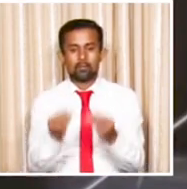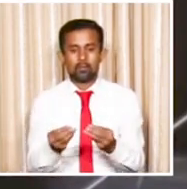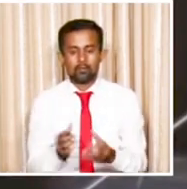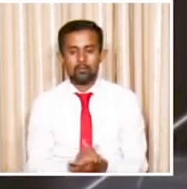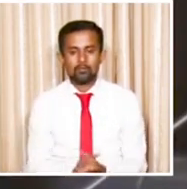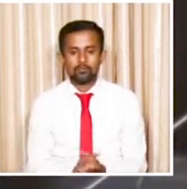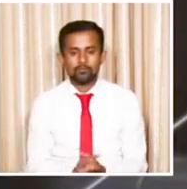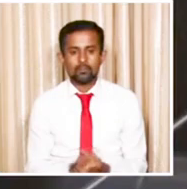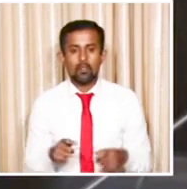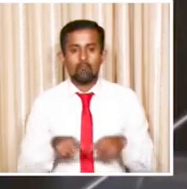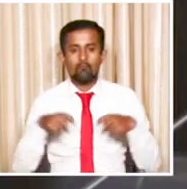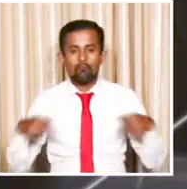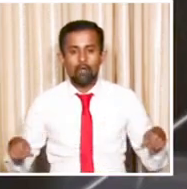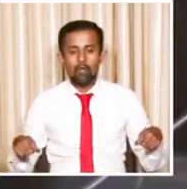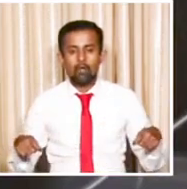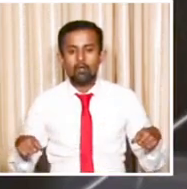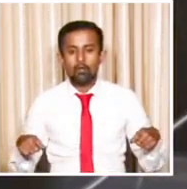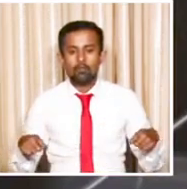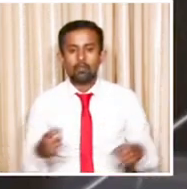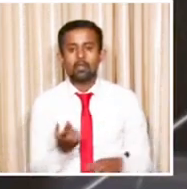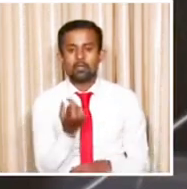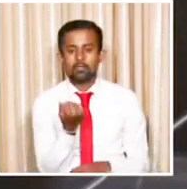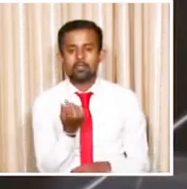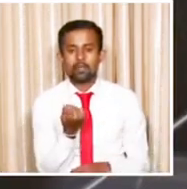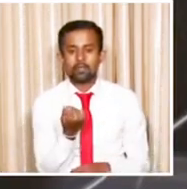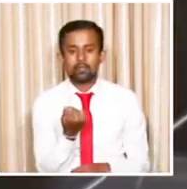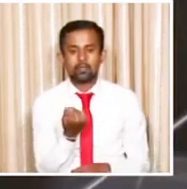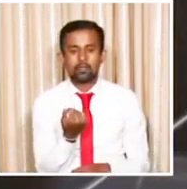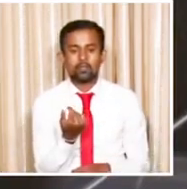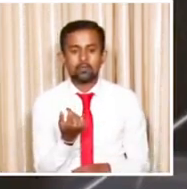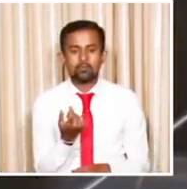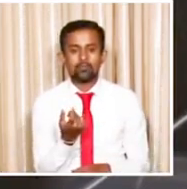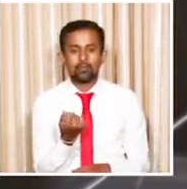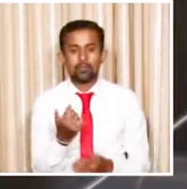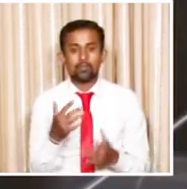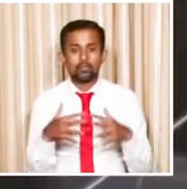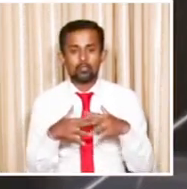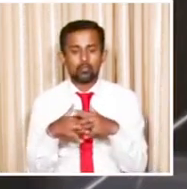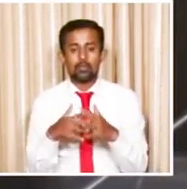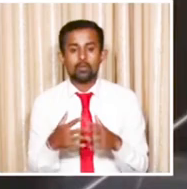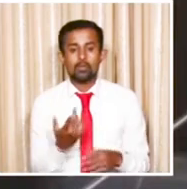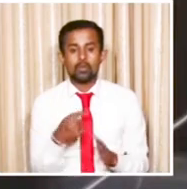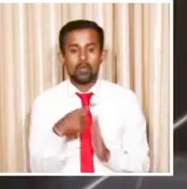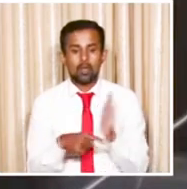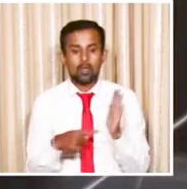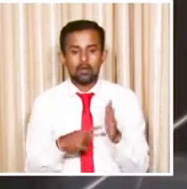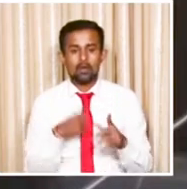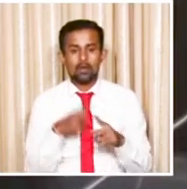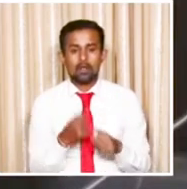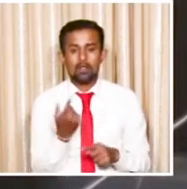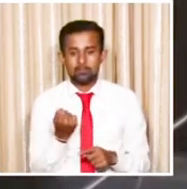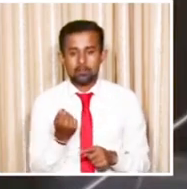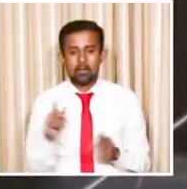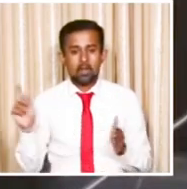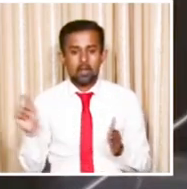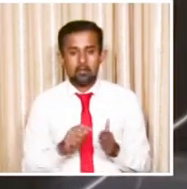දුන්නා හැබැයි මේවලට වියදම් කරේ මොනවද සල්ලි මේවට වියදම් කරේ සහනාධාර දෙන්න වියදම් කරේ රටේ බදු මුදල් රටේ ආදායම